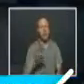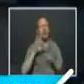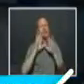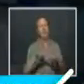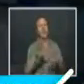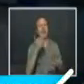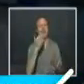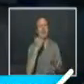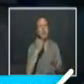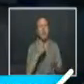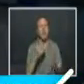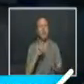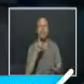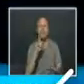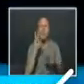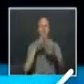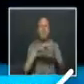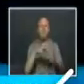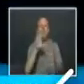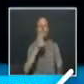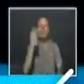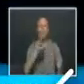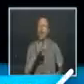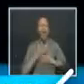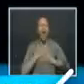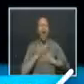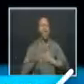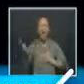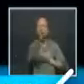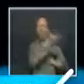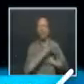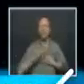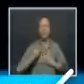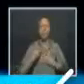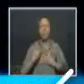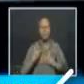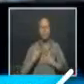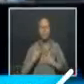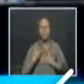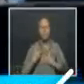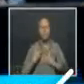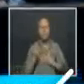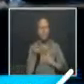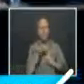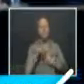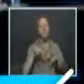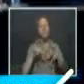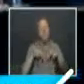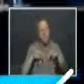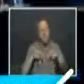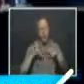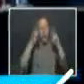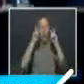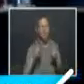שונא את ישראל. מי שמצטרף לביבי לא אוהב אותנו. מי שמוכן לשבת